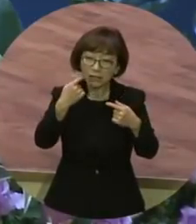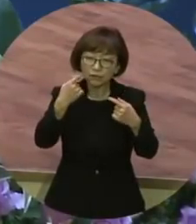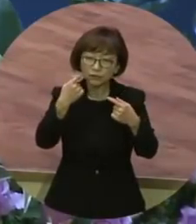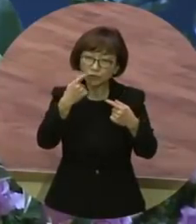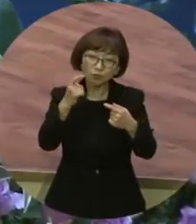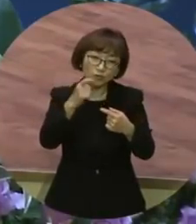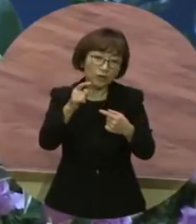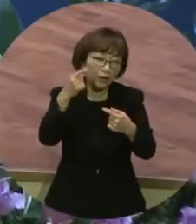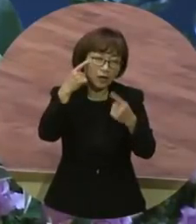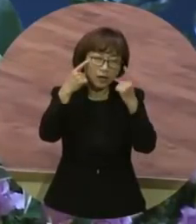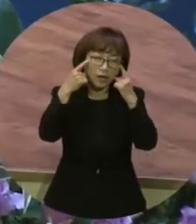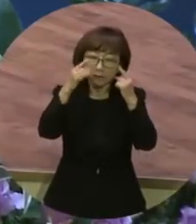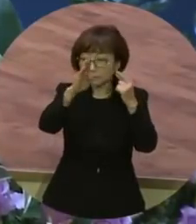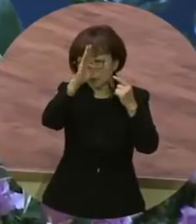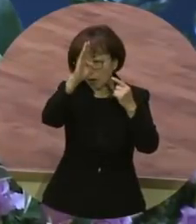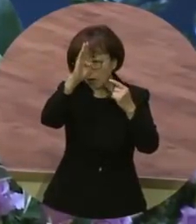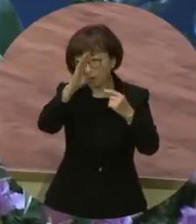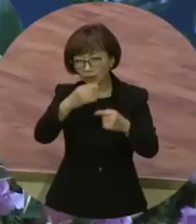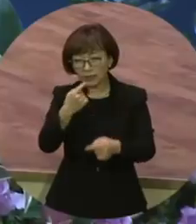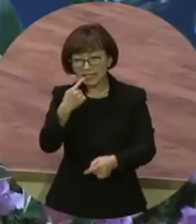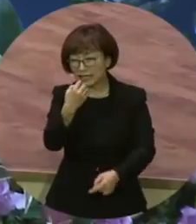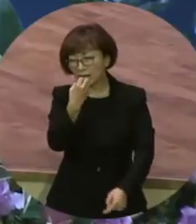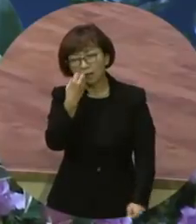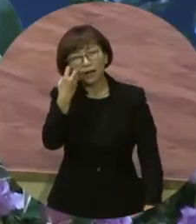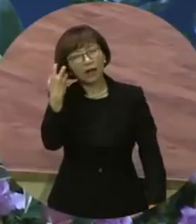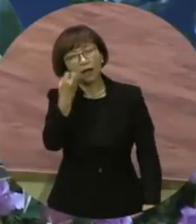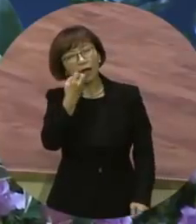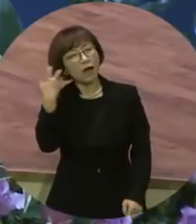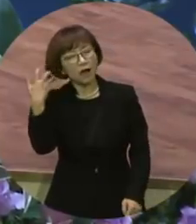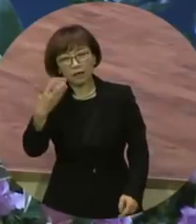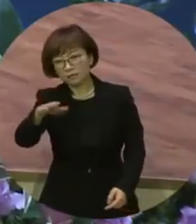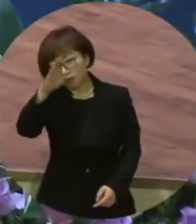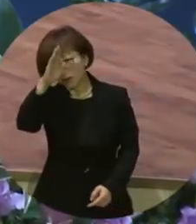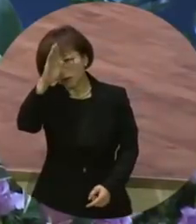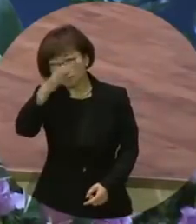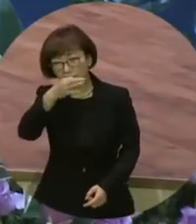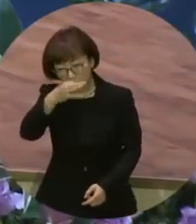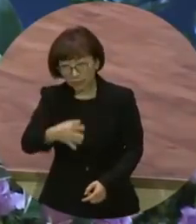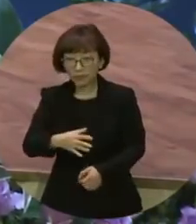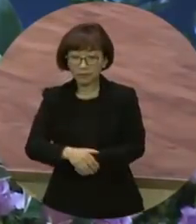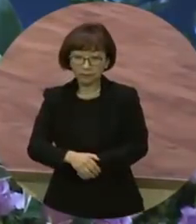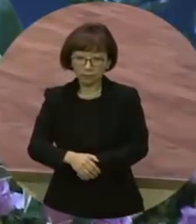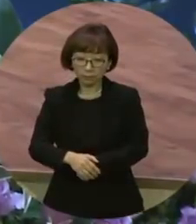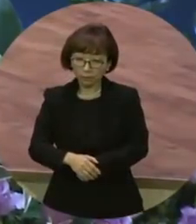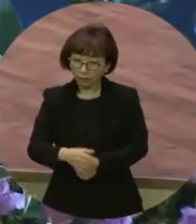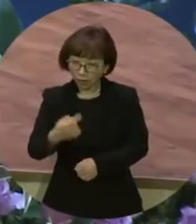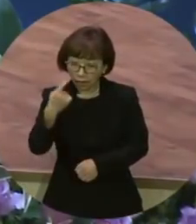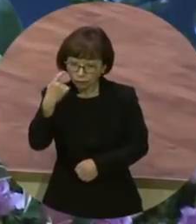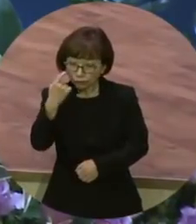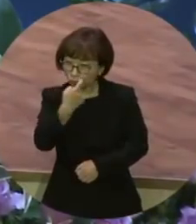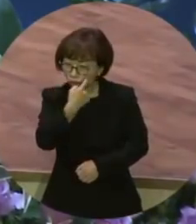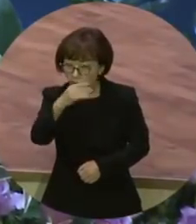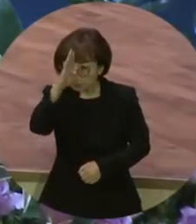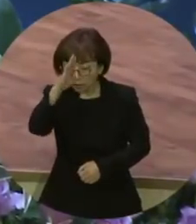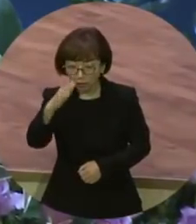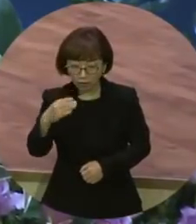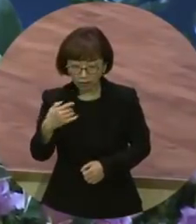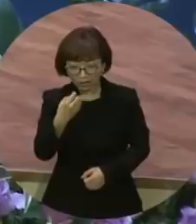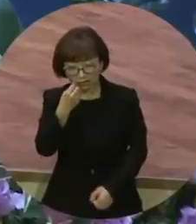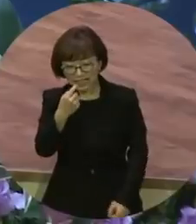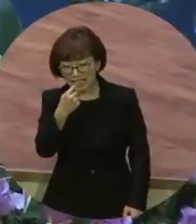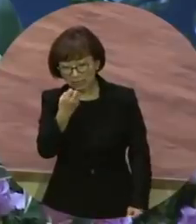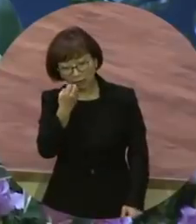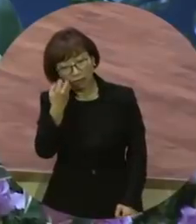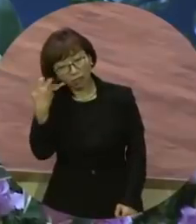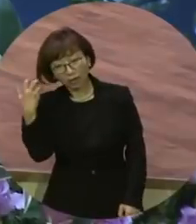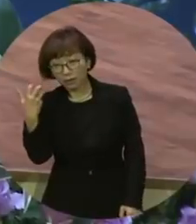다 너무 불편하고 고통스러운 질병입니다. 그게 뭐가 자랑스러웠을까요? 바울이 세 번을 기도했다는 건